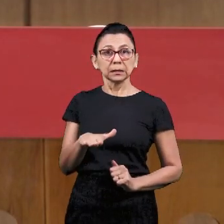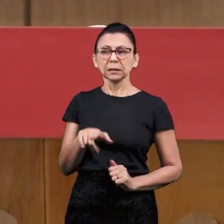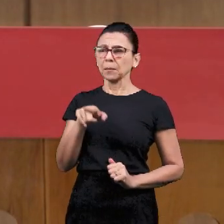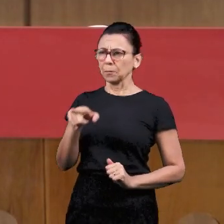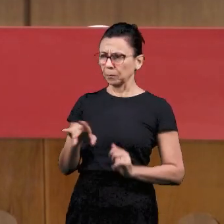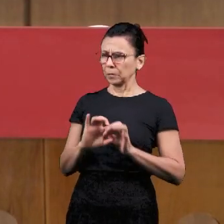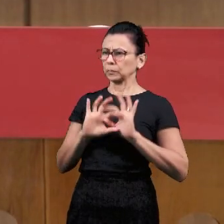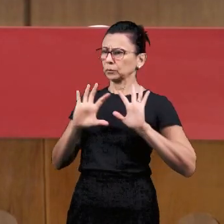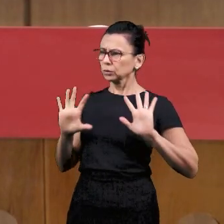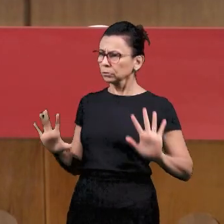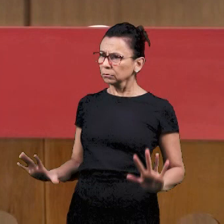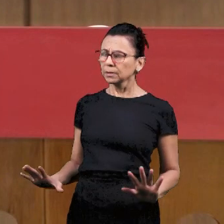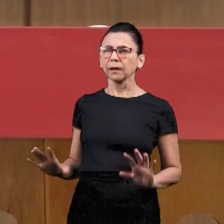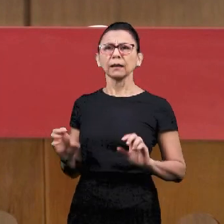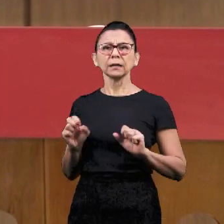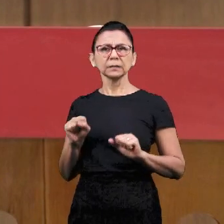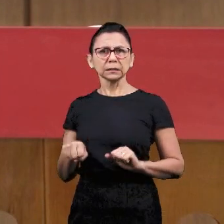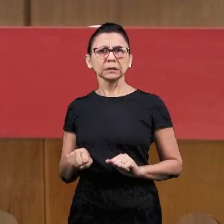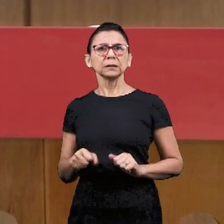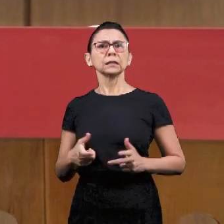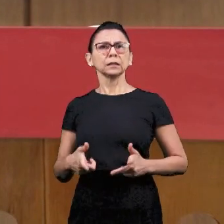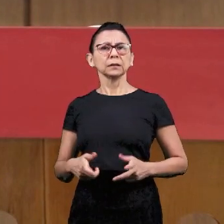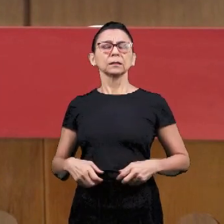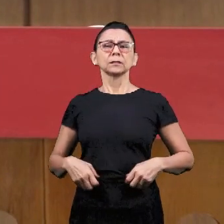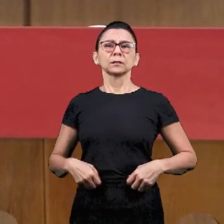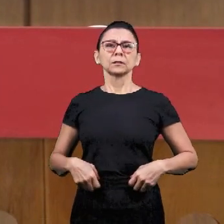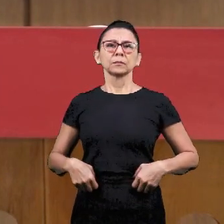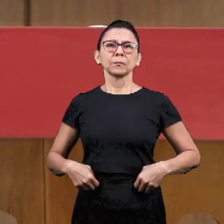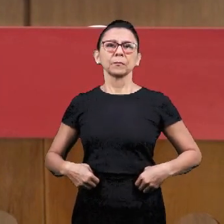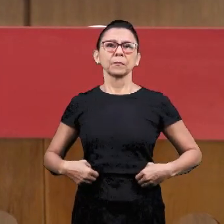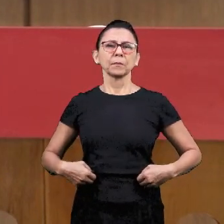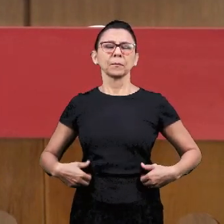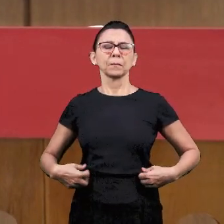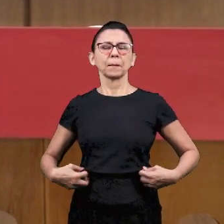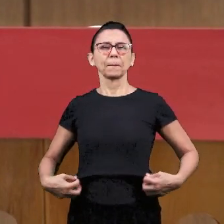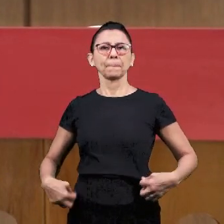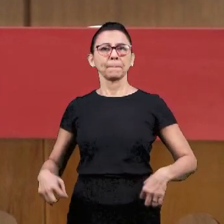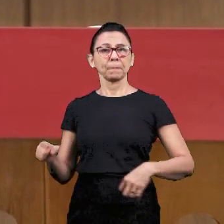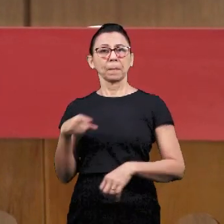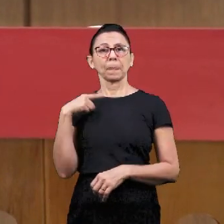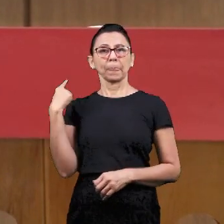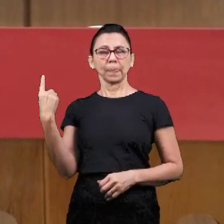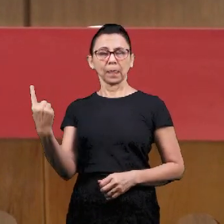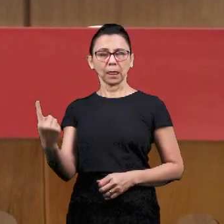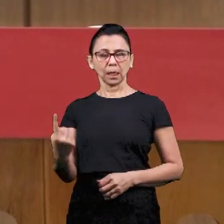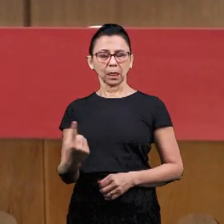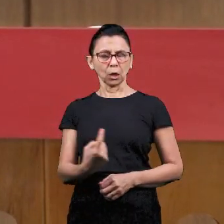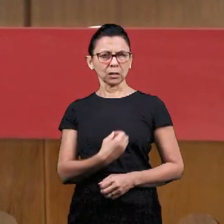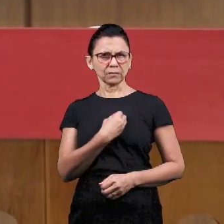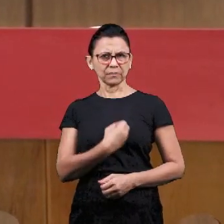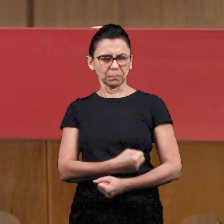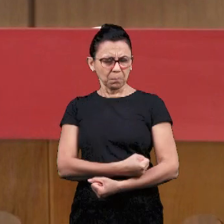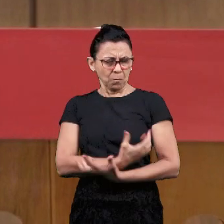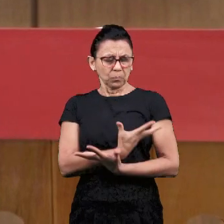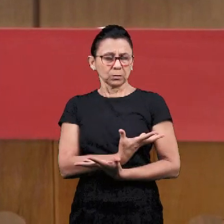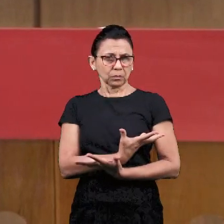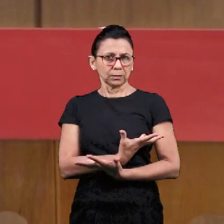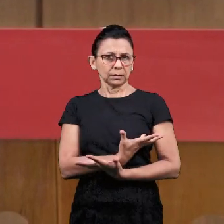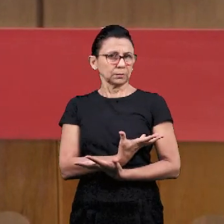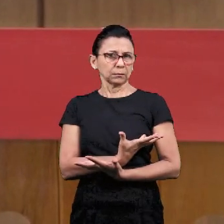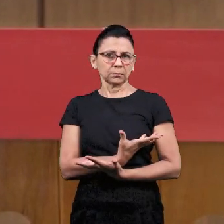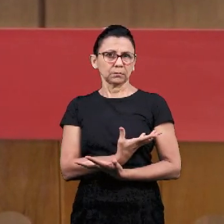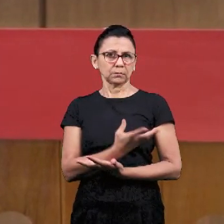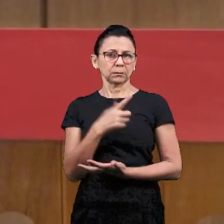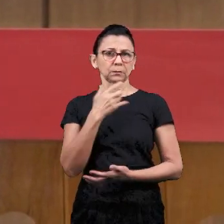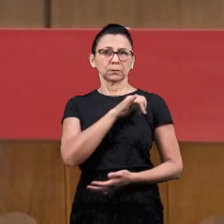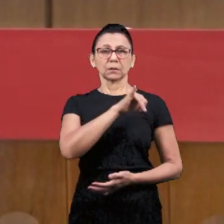pas d'émotion. Nous ne vivons pas. Nous devons dire ce qui est nécessaire. Nous avons